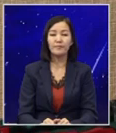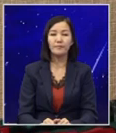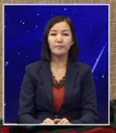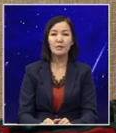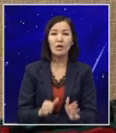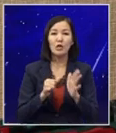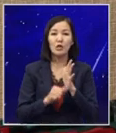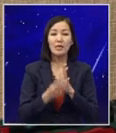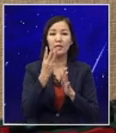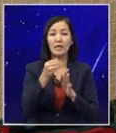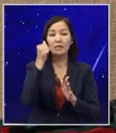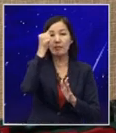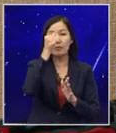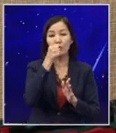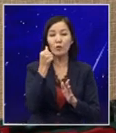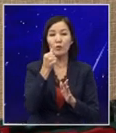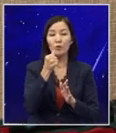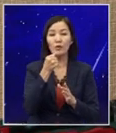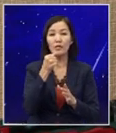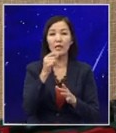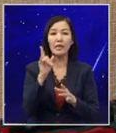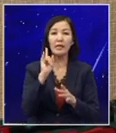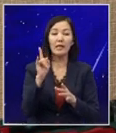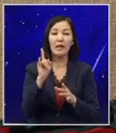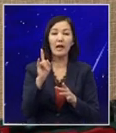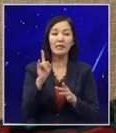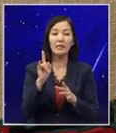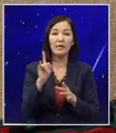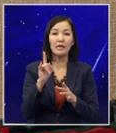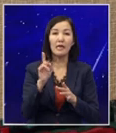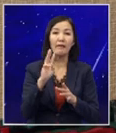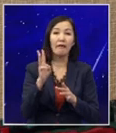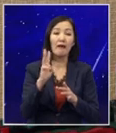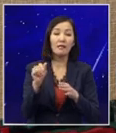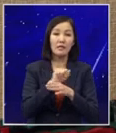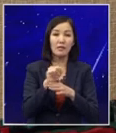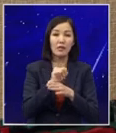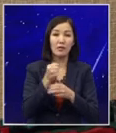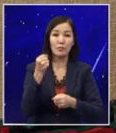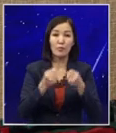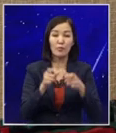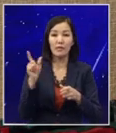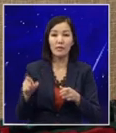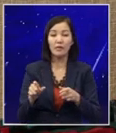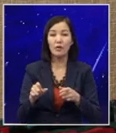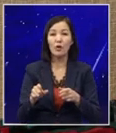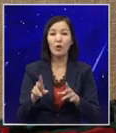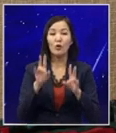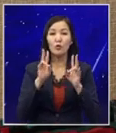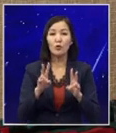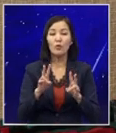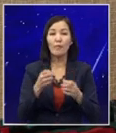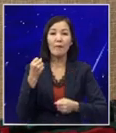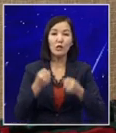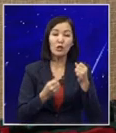В 63-м году по неволе я села за руль трактора. Нужно было кормить семью. Сказала свекру, что чем быть дояркой, лучше пойду